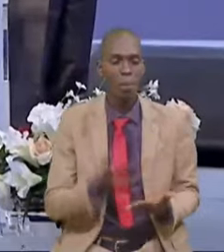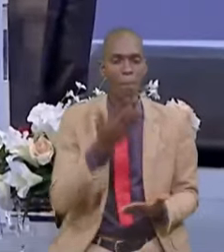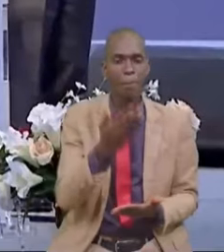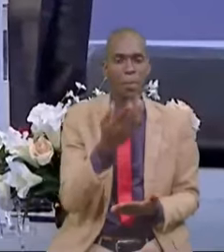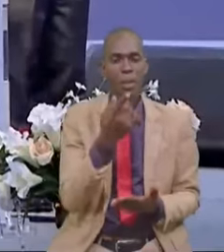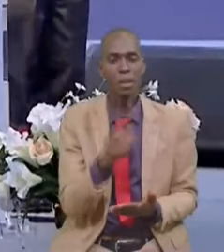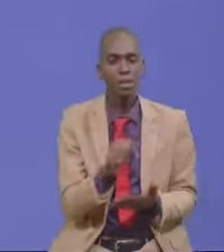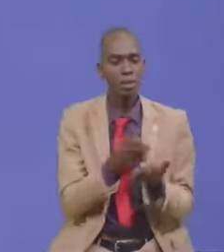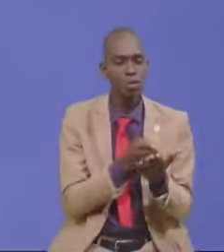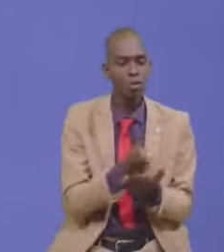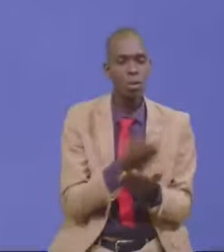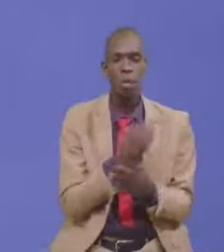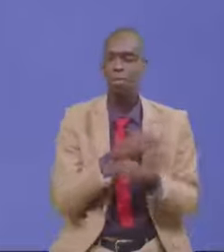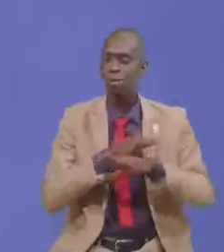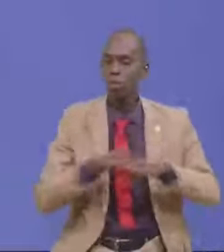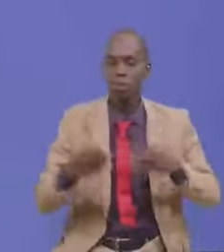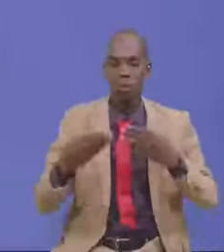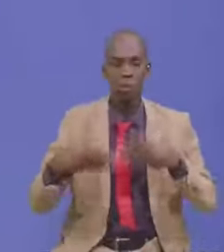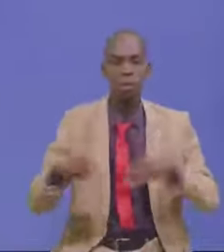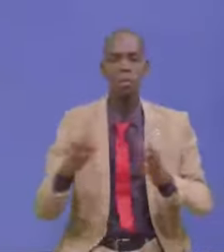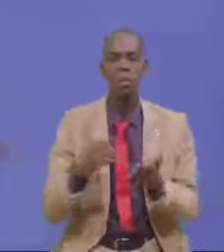Acquiert la vérité, ne la vend pas.